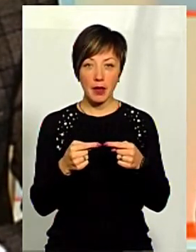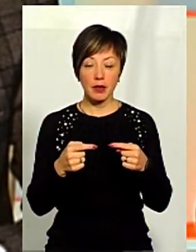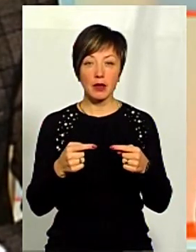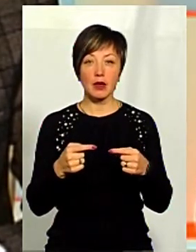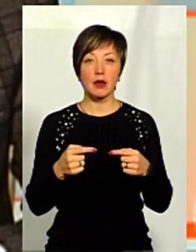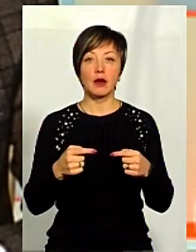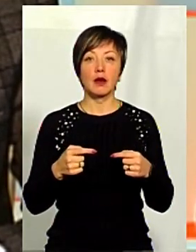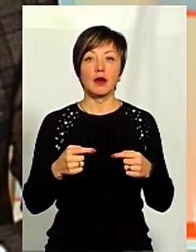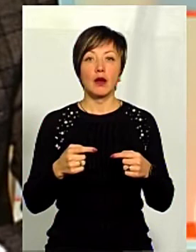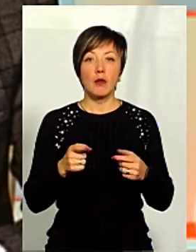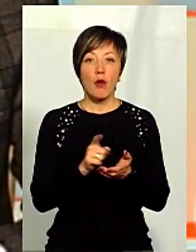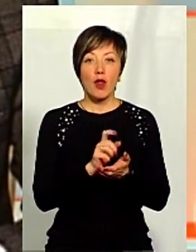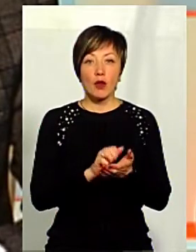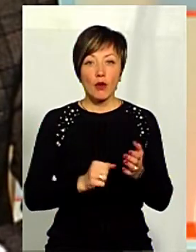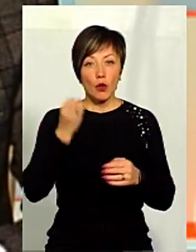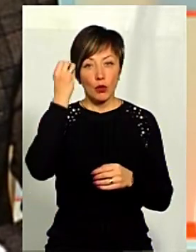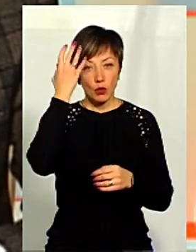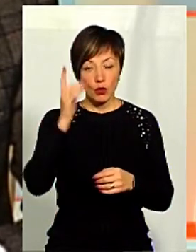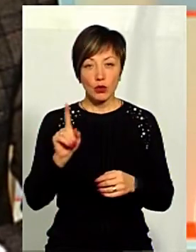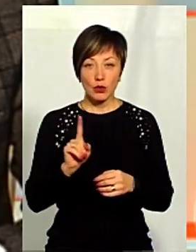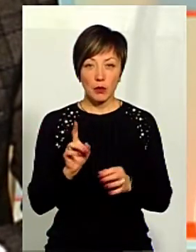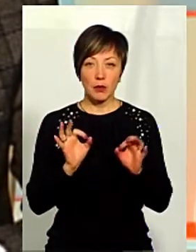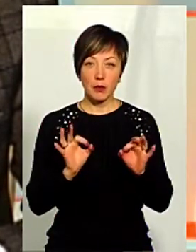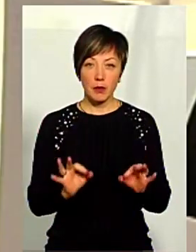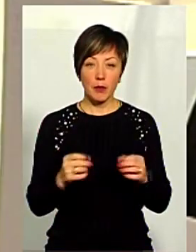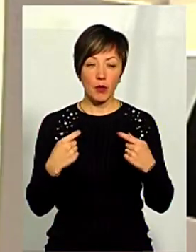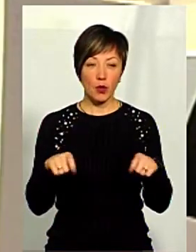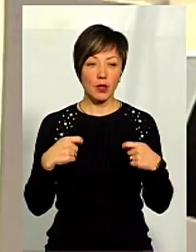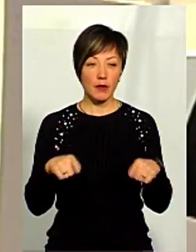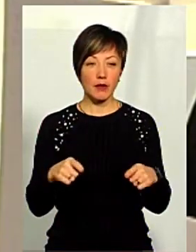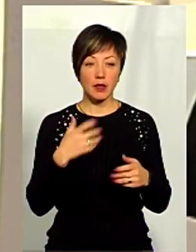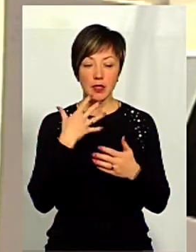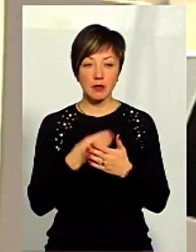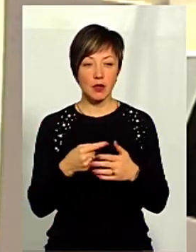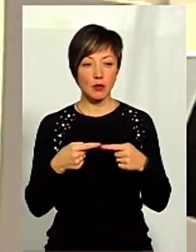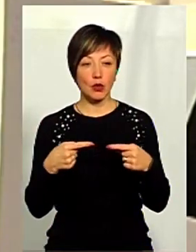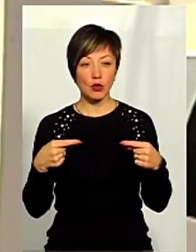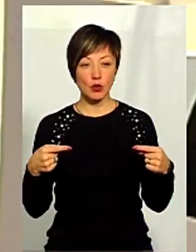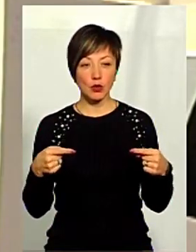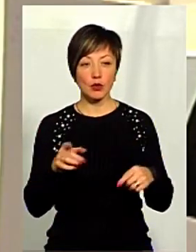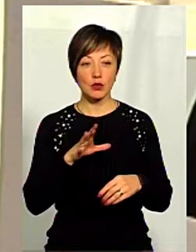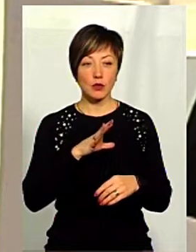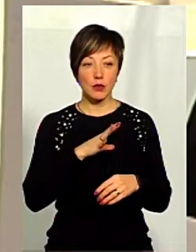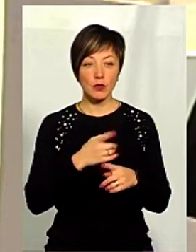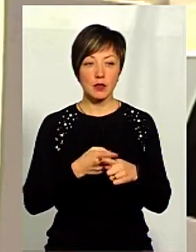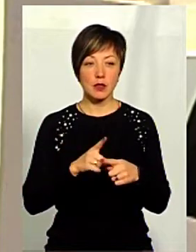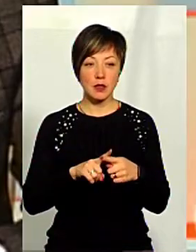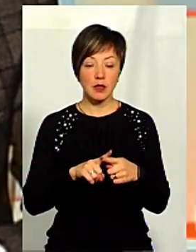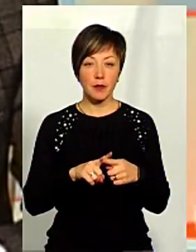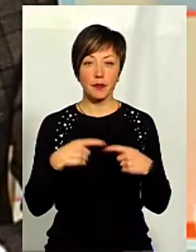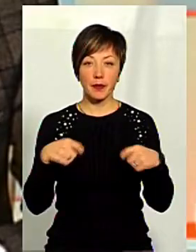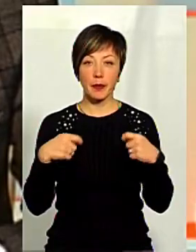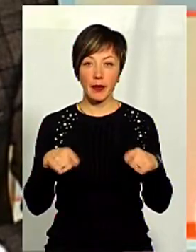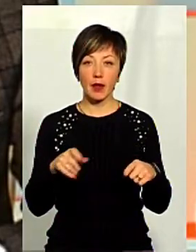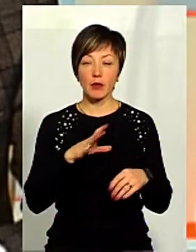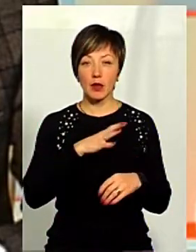сумління, певну податкову культуру для того, щоб належним чином продавати свій продукт, щоб він був, ця